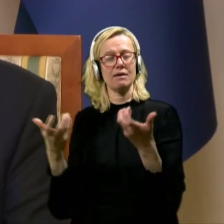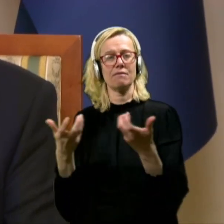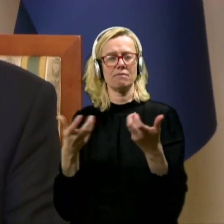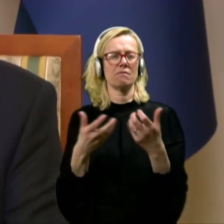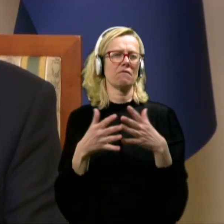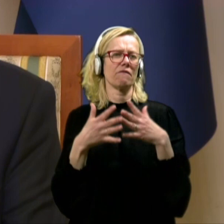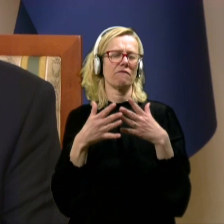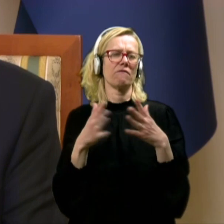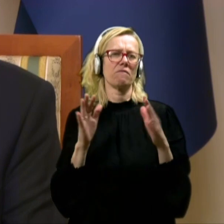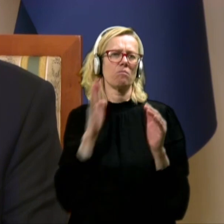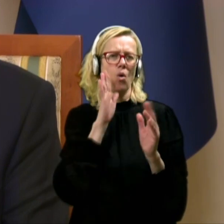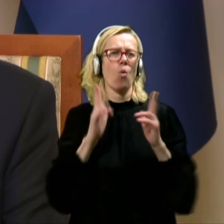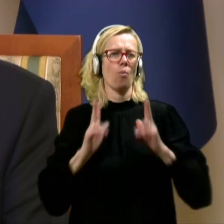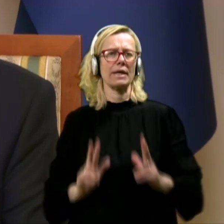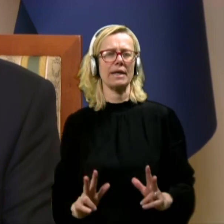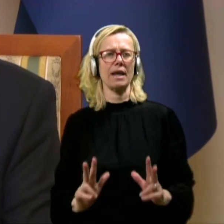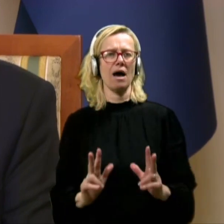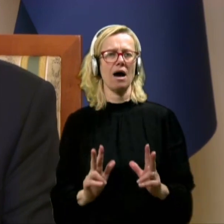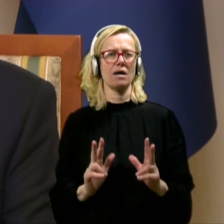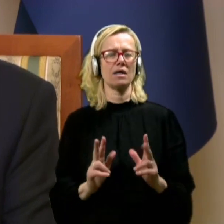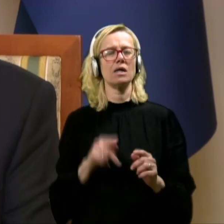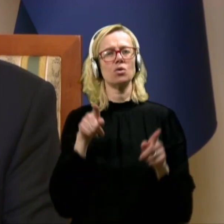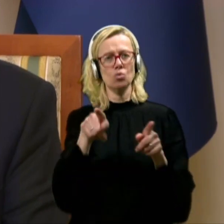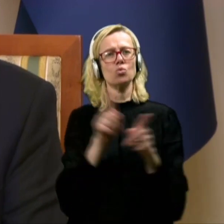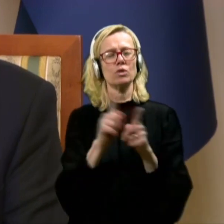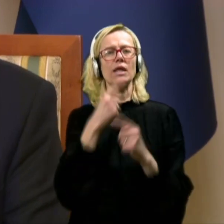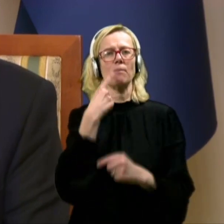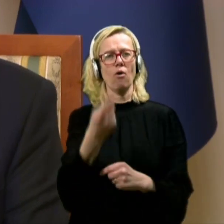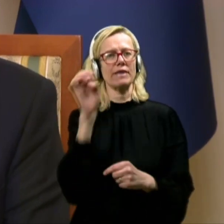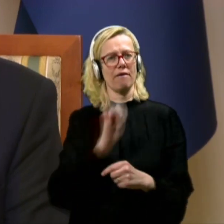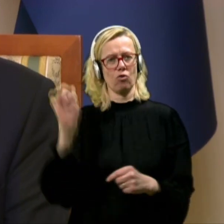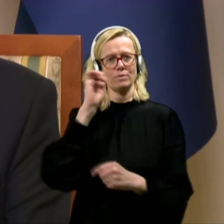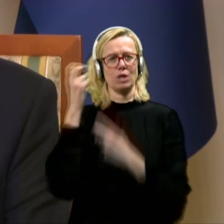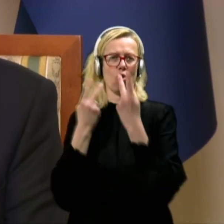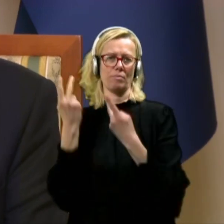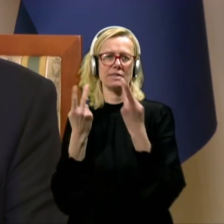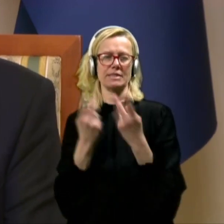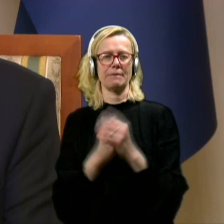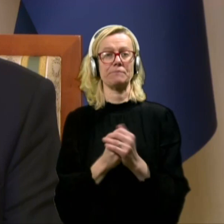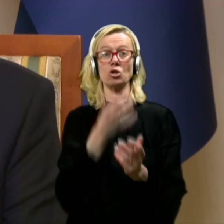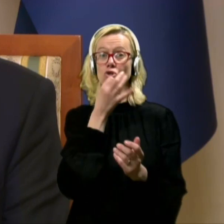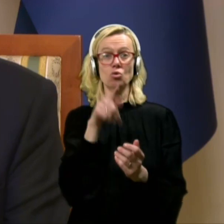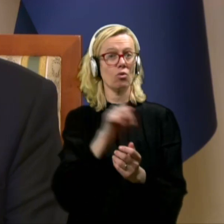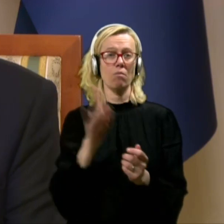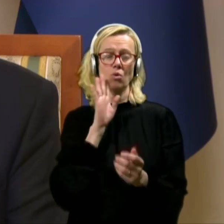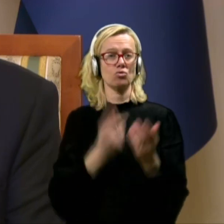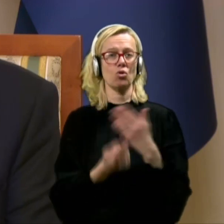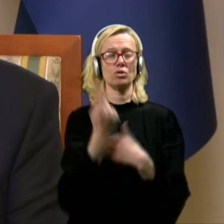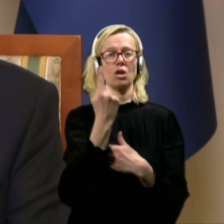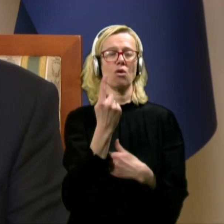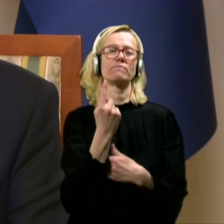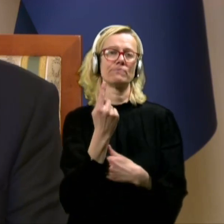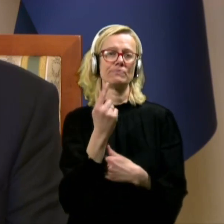veliki meri umirila, takšne so tudi napovedi Evropske komisije. Kolikor se to ne bo zgodilo, ima